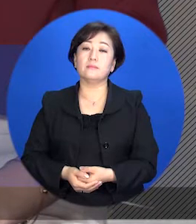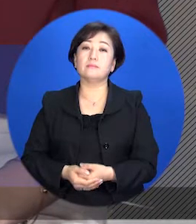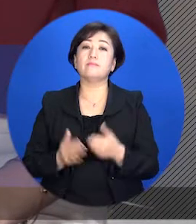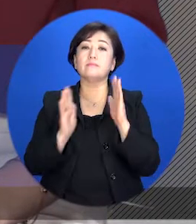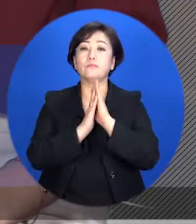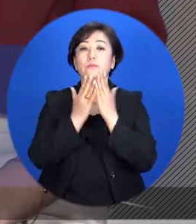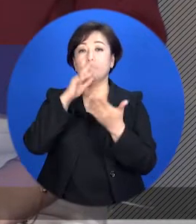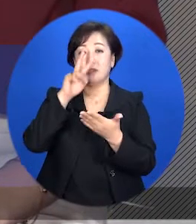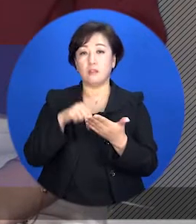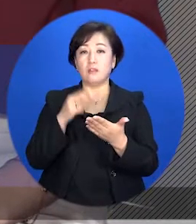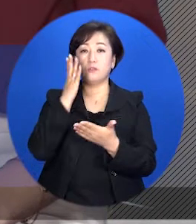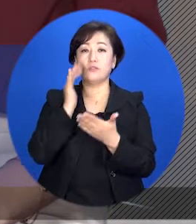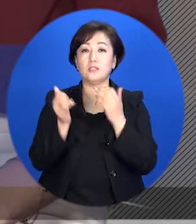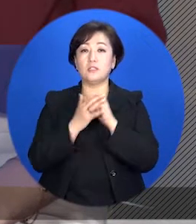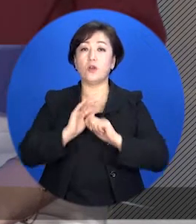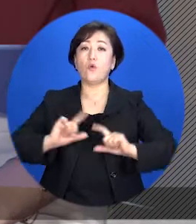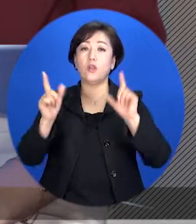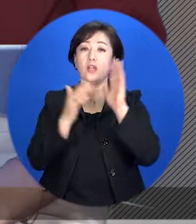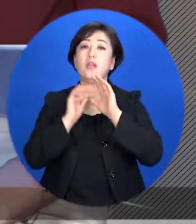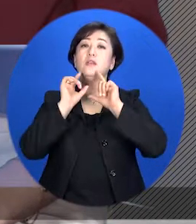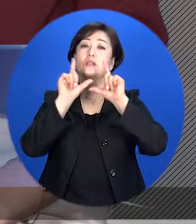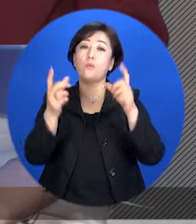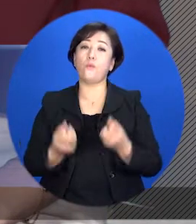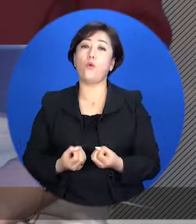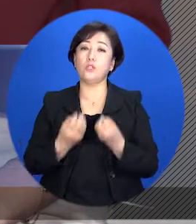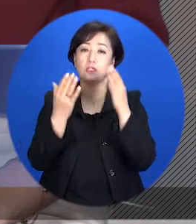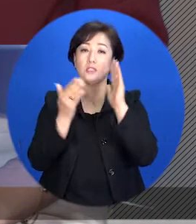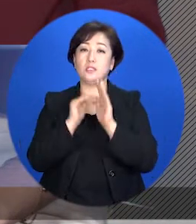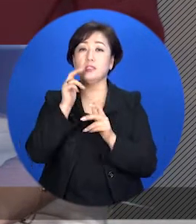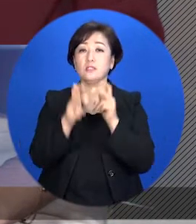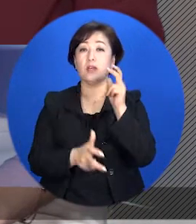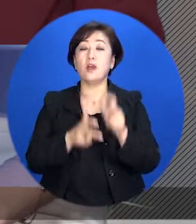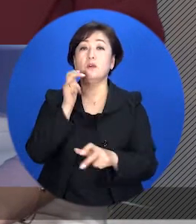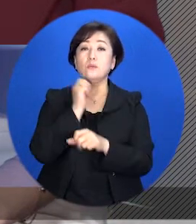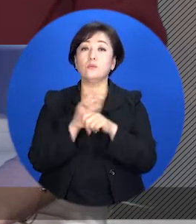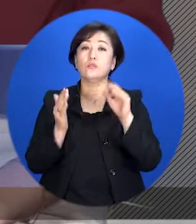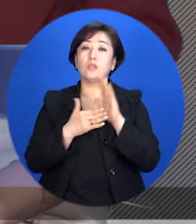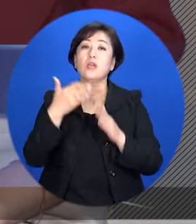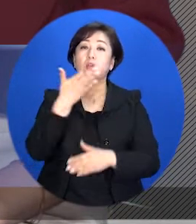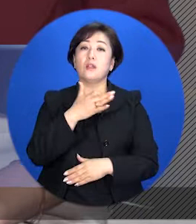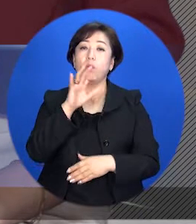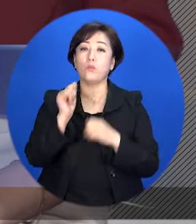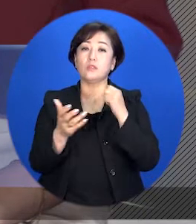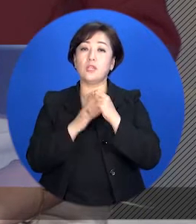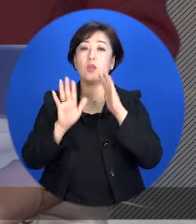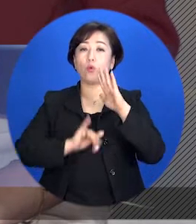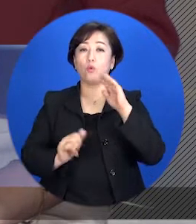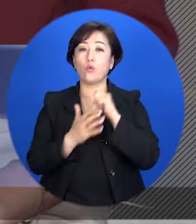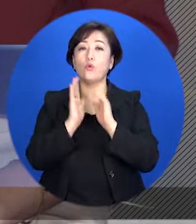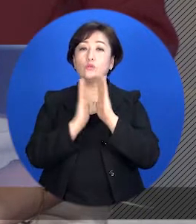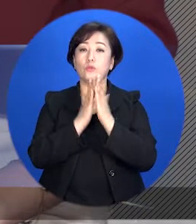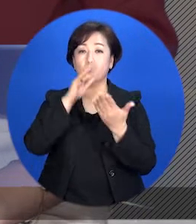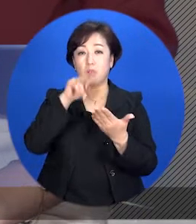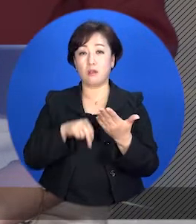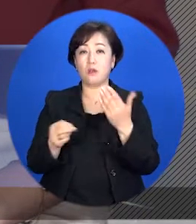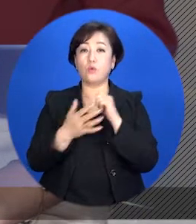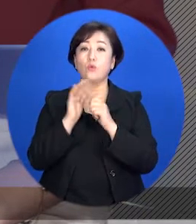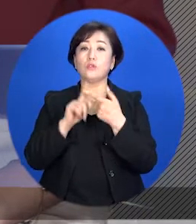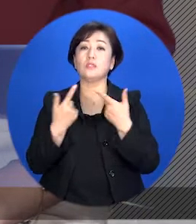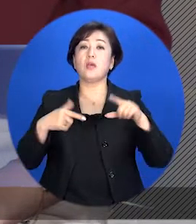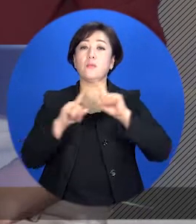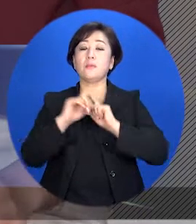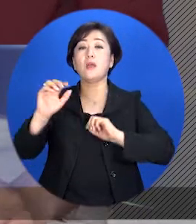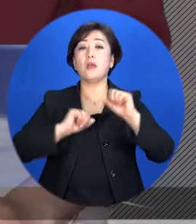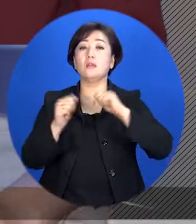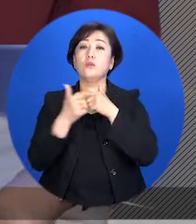책 읽는 울산, 올해의 책 선포식. 이 사업은 울산의 19개 공공도서관이 주관하는 범시민 독서